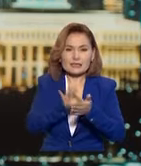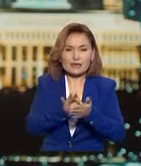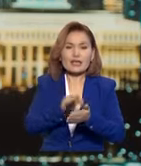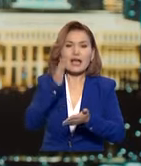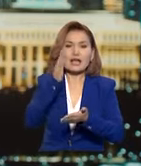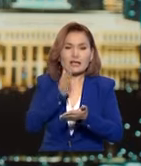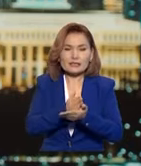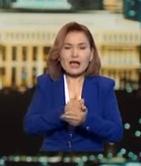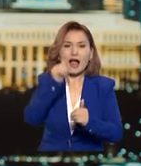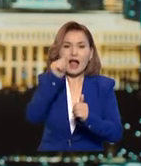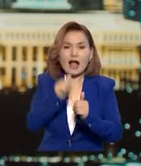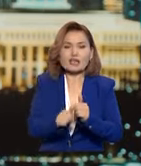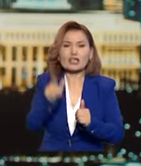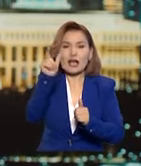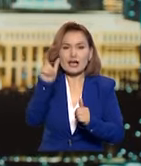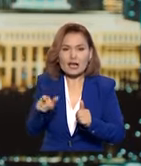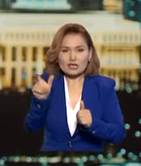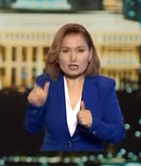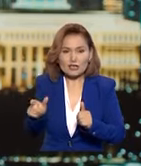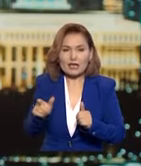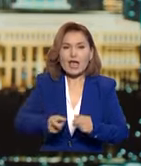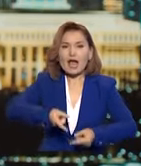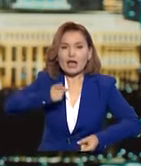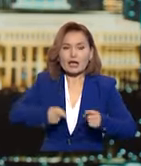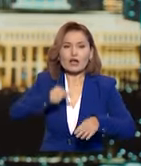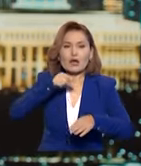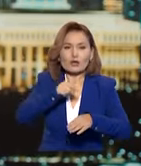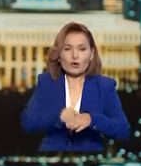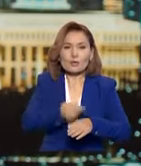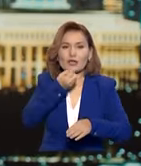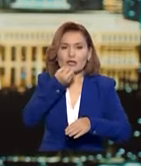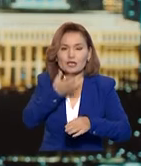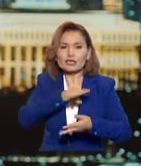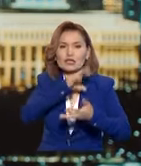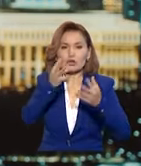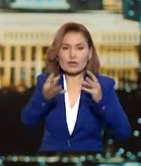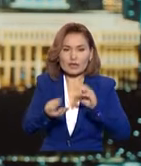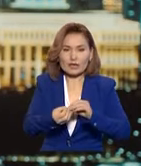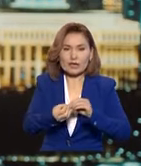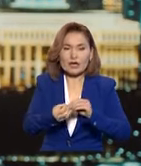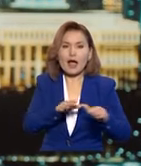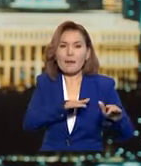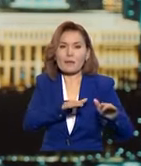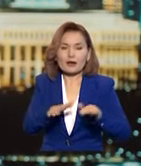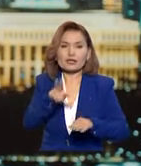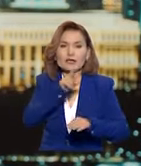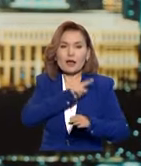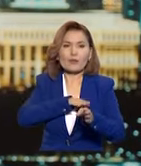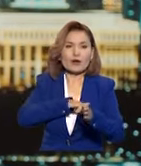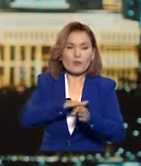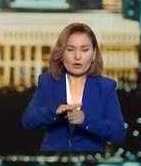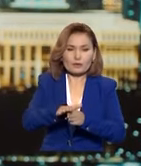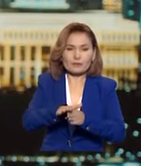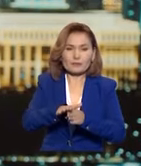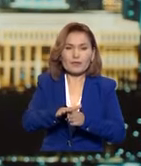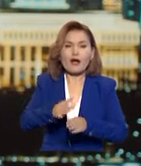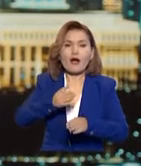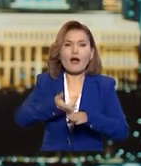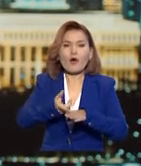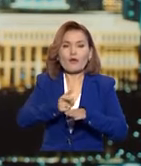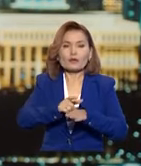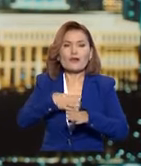в том, чтобы каждый гражданин реально ощутил положительные результаты проводимой нами работы. Важно